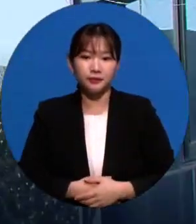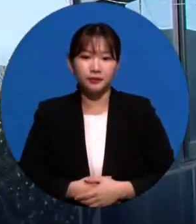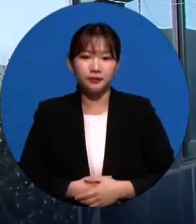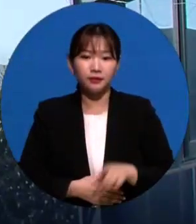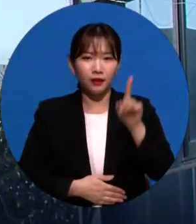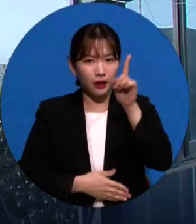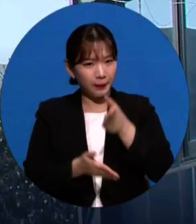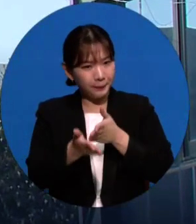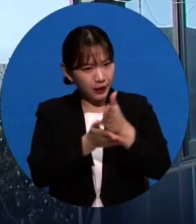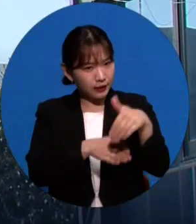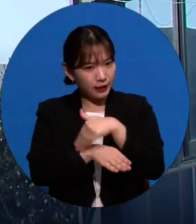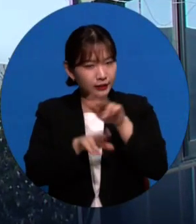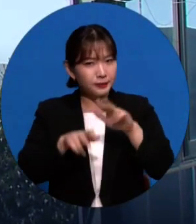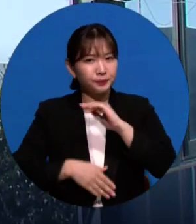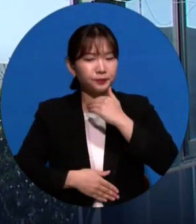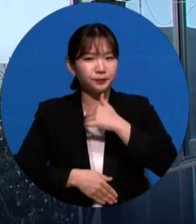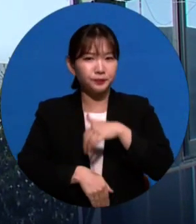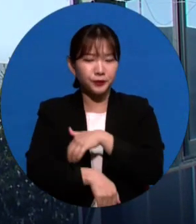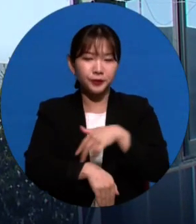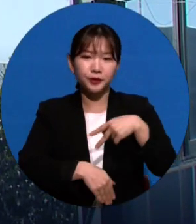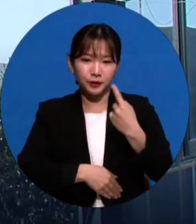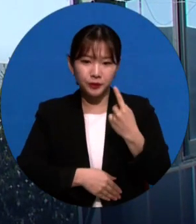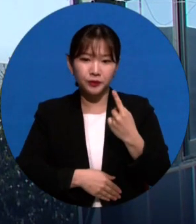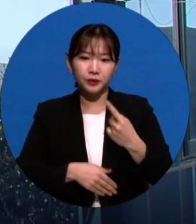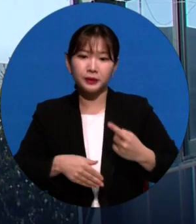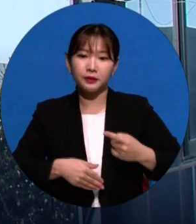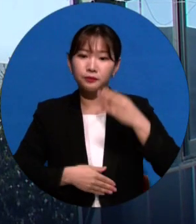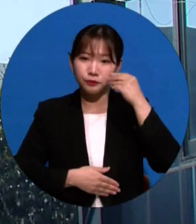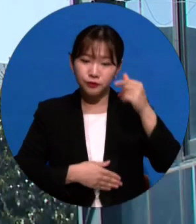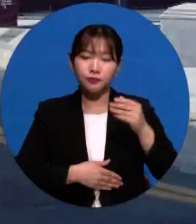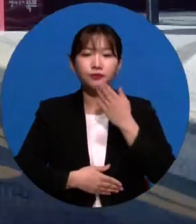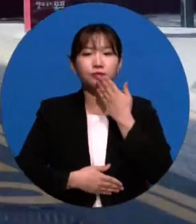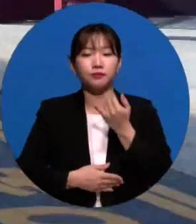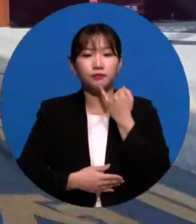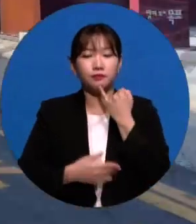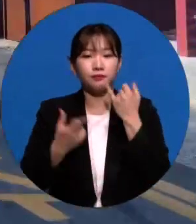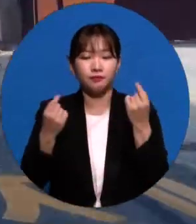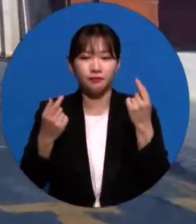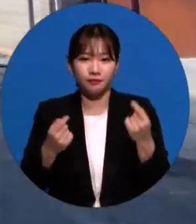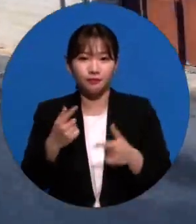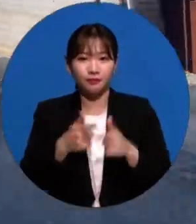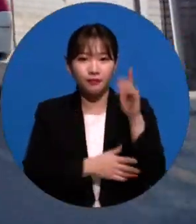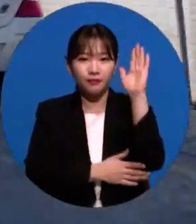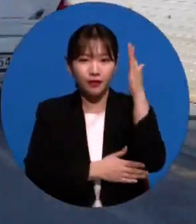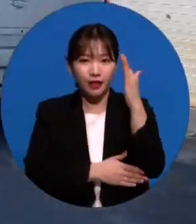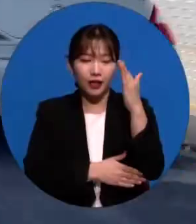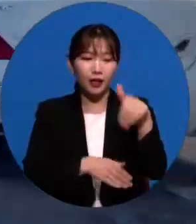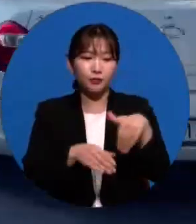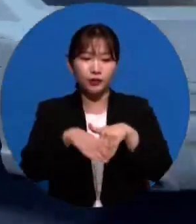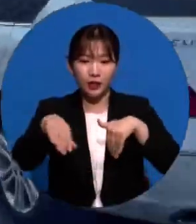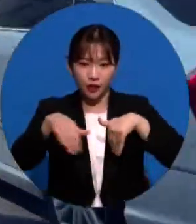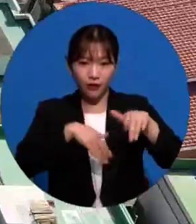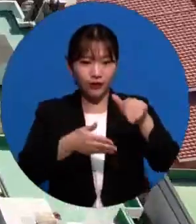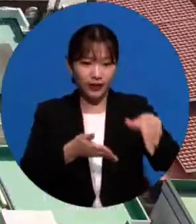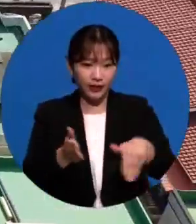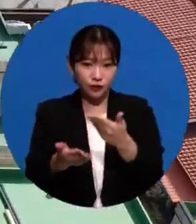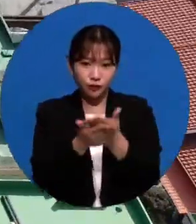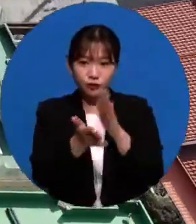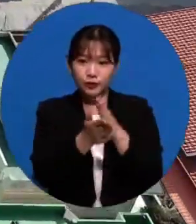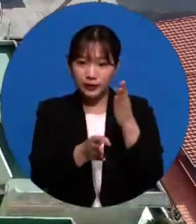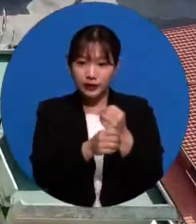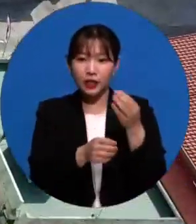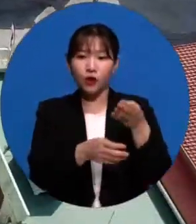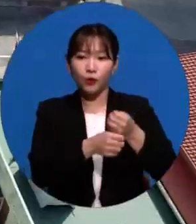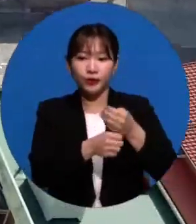일방통행 지금은 좀 불편해도 적응되면 저는 괜찮을 것 같아요. 목포시가 계양문화거리 길 정비에 나선 건